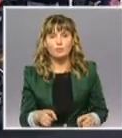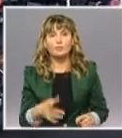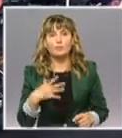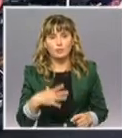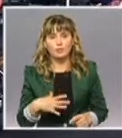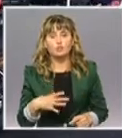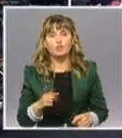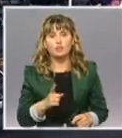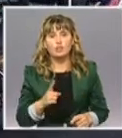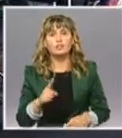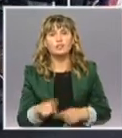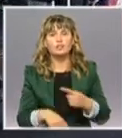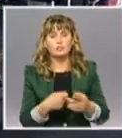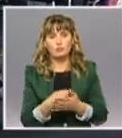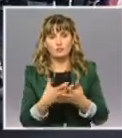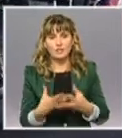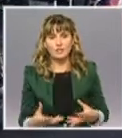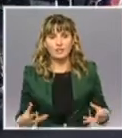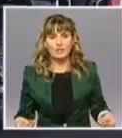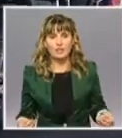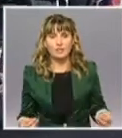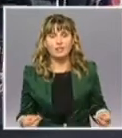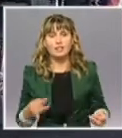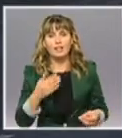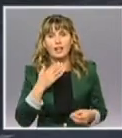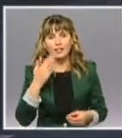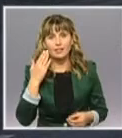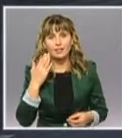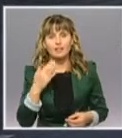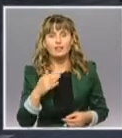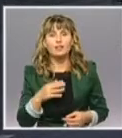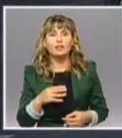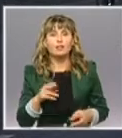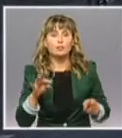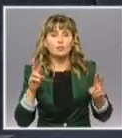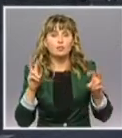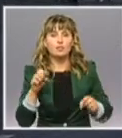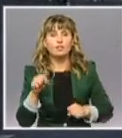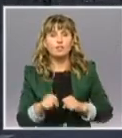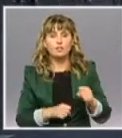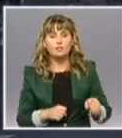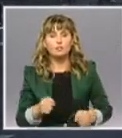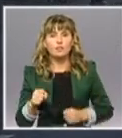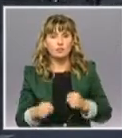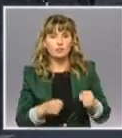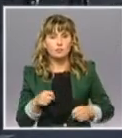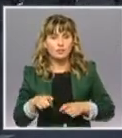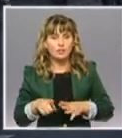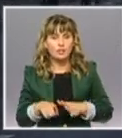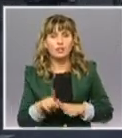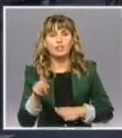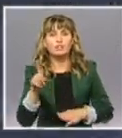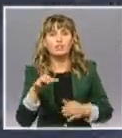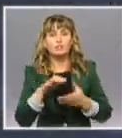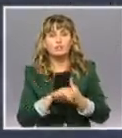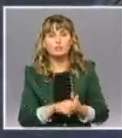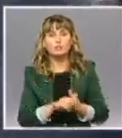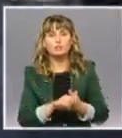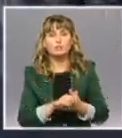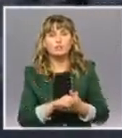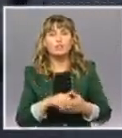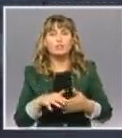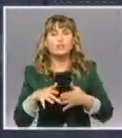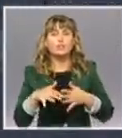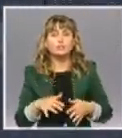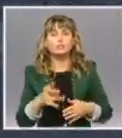Придется ждать еще до весны и лета. По сигналу велосипедисты стремительно рванули вперед. Дружно, задором